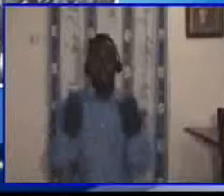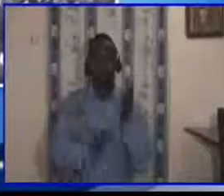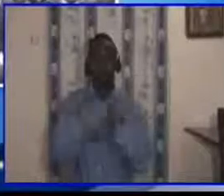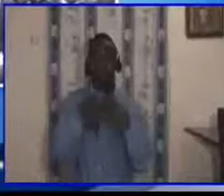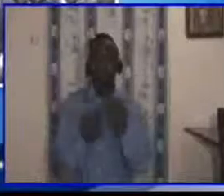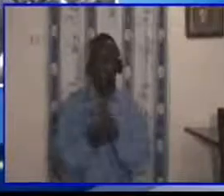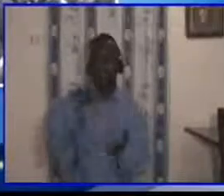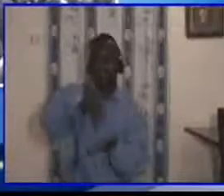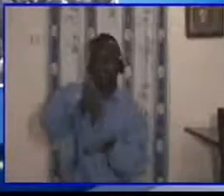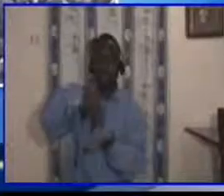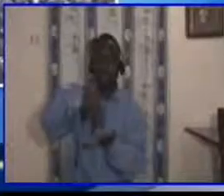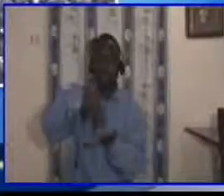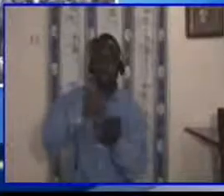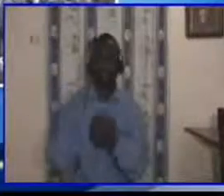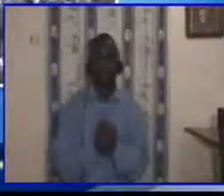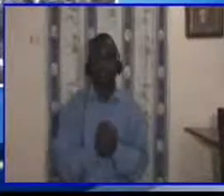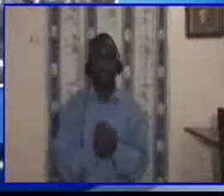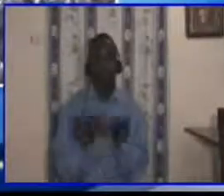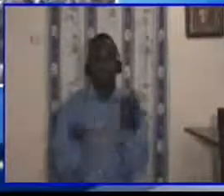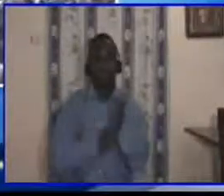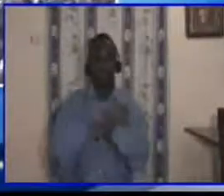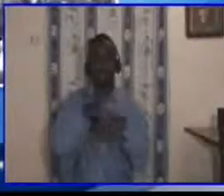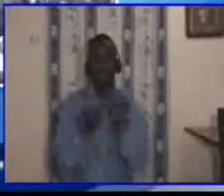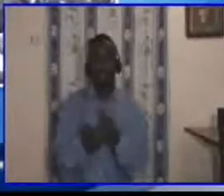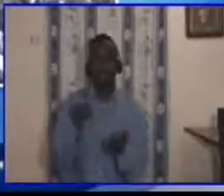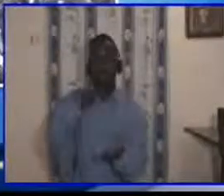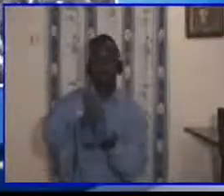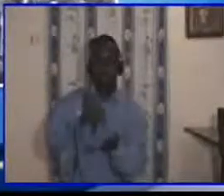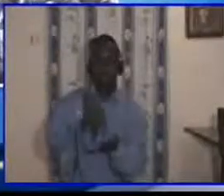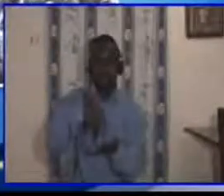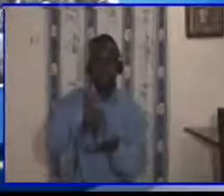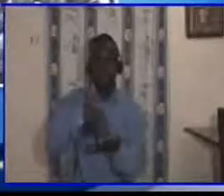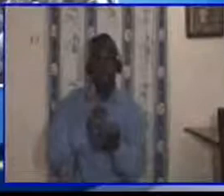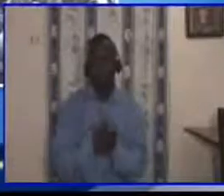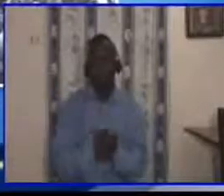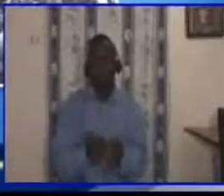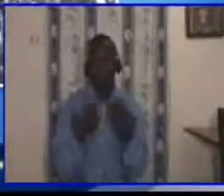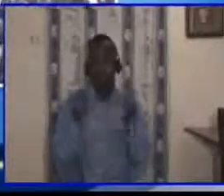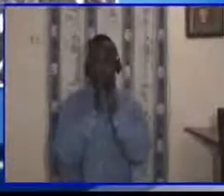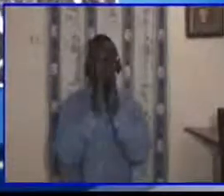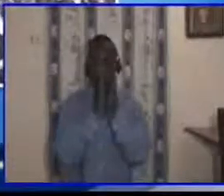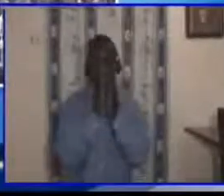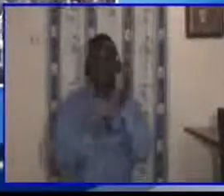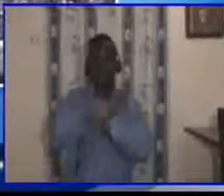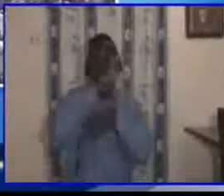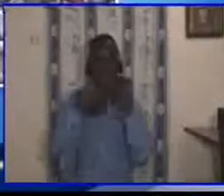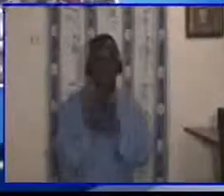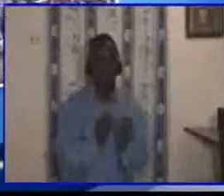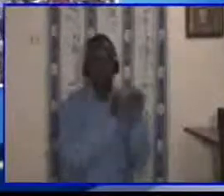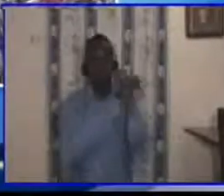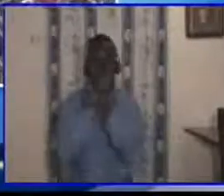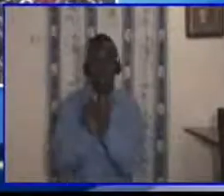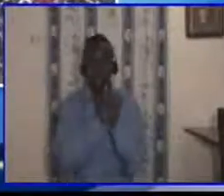quanti desiderano essere pronti per il ritorno di cristo alziamoci in piedi